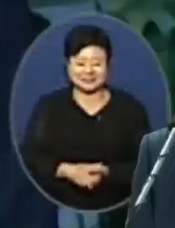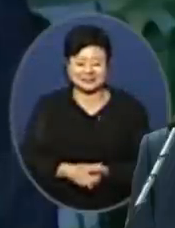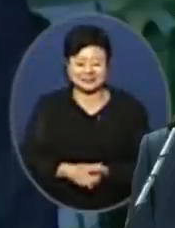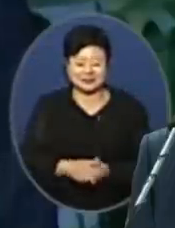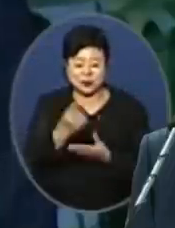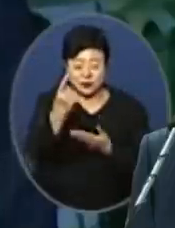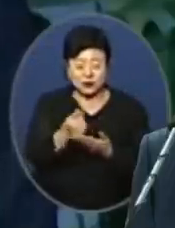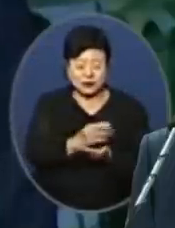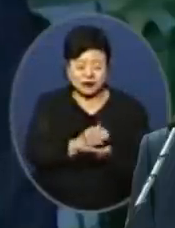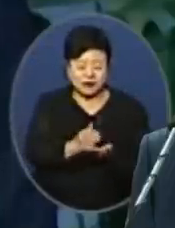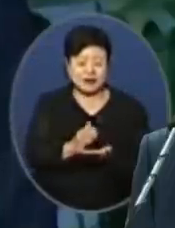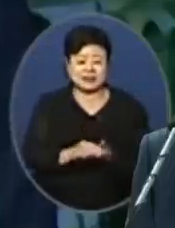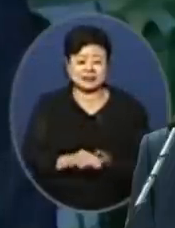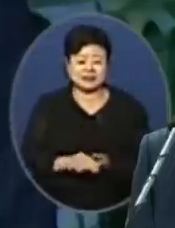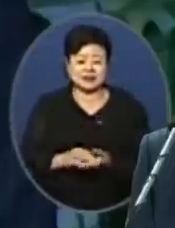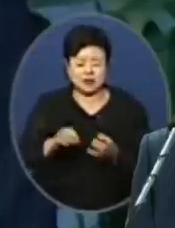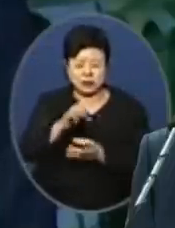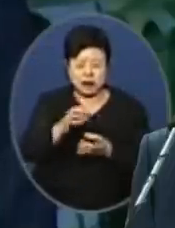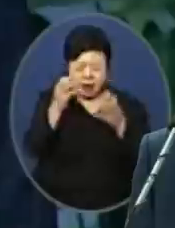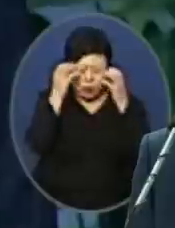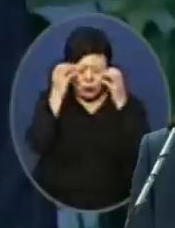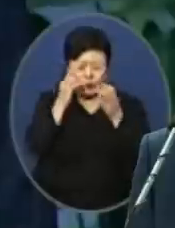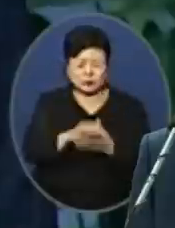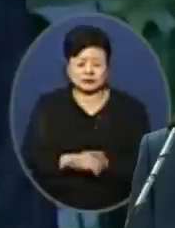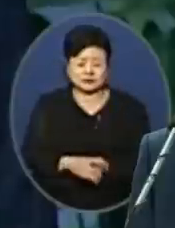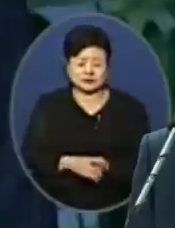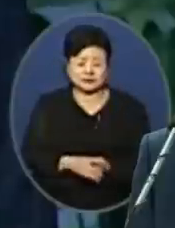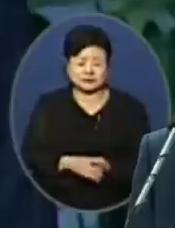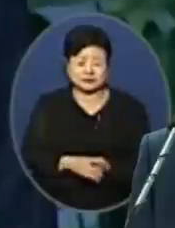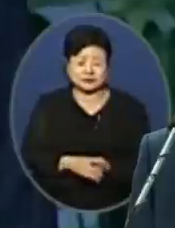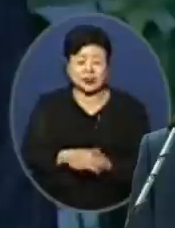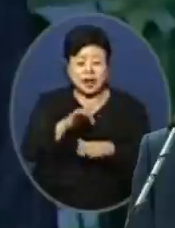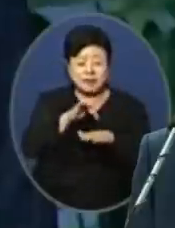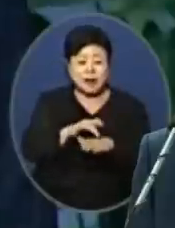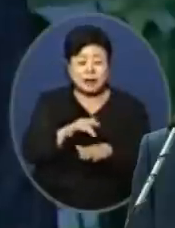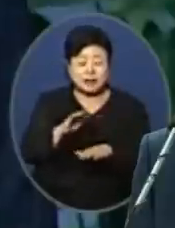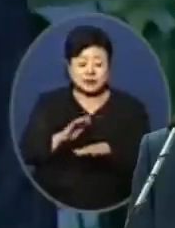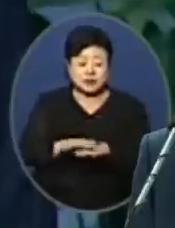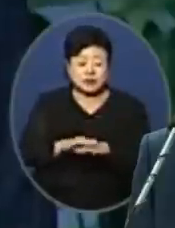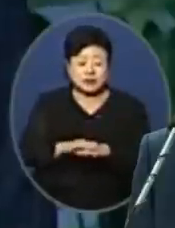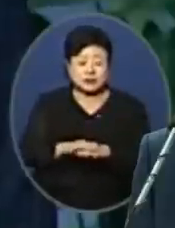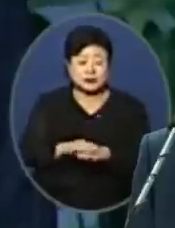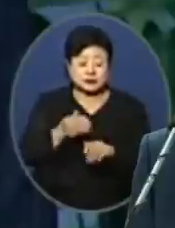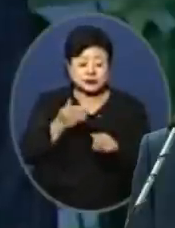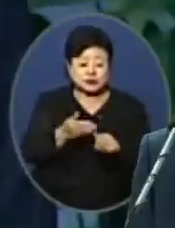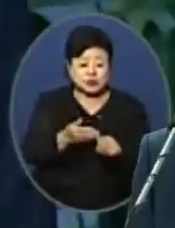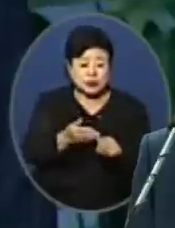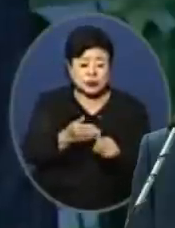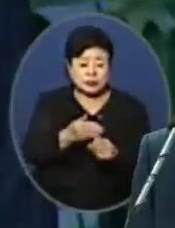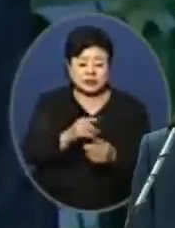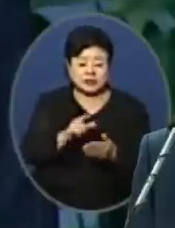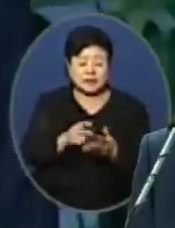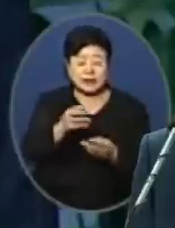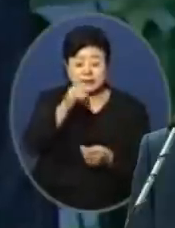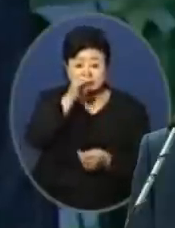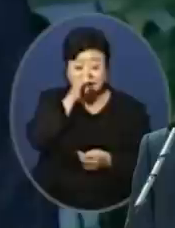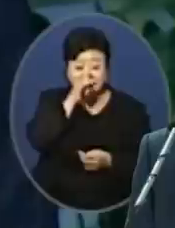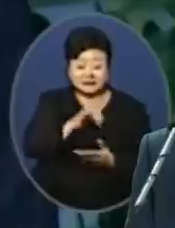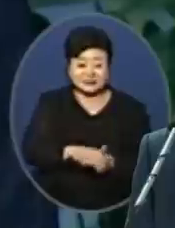우리에게 다가오는 여러 가지 시련과 환난과 고통이 마귀의 손에 의해서 우리에게 주어지는 때가